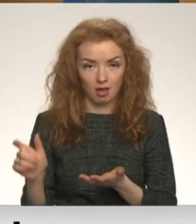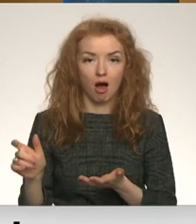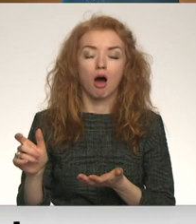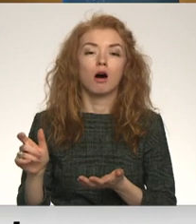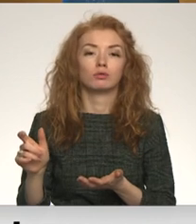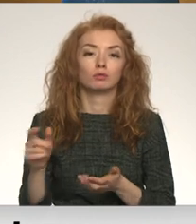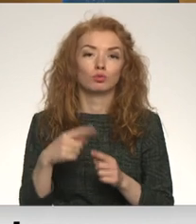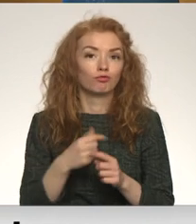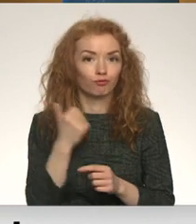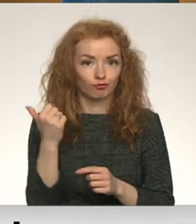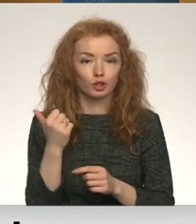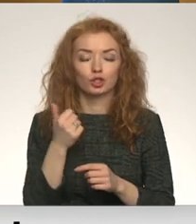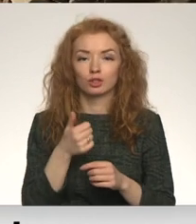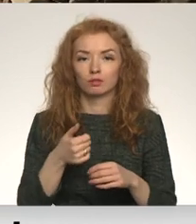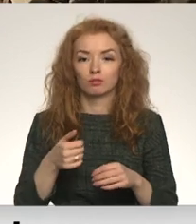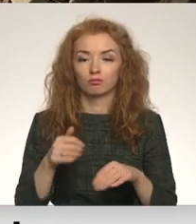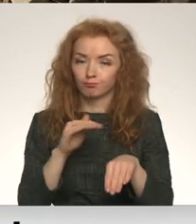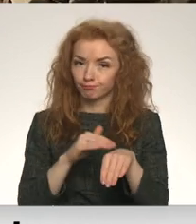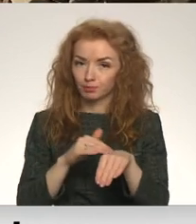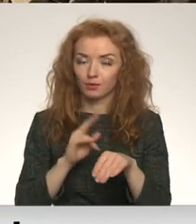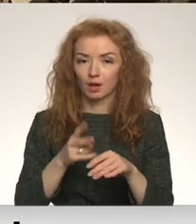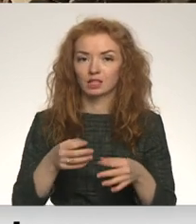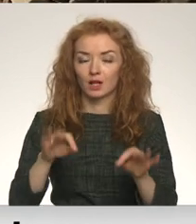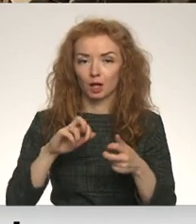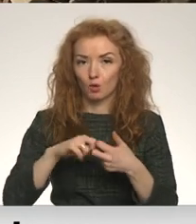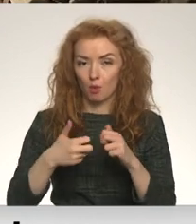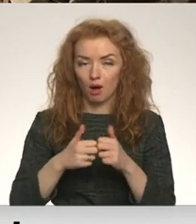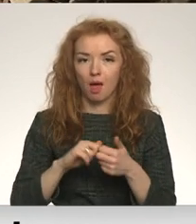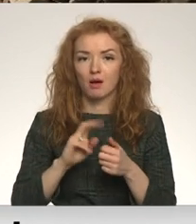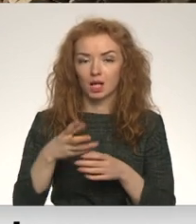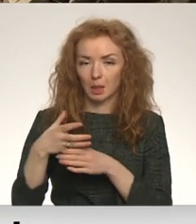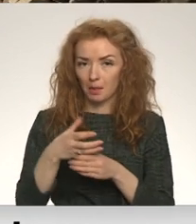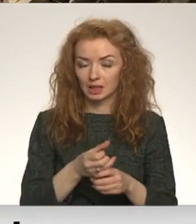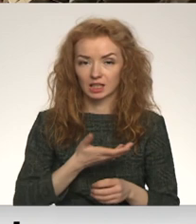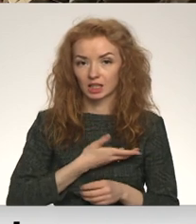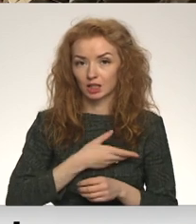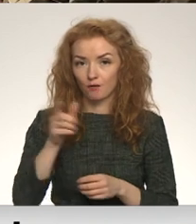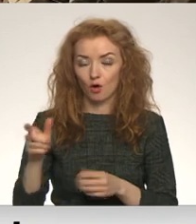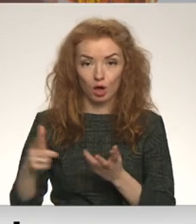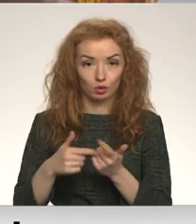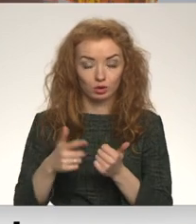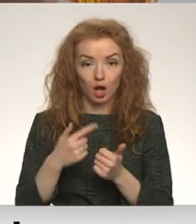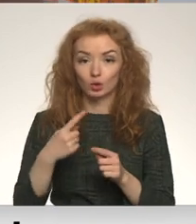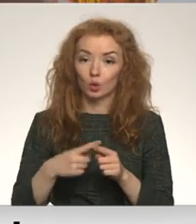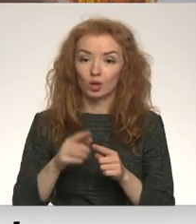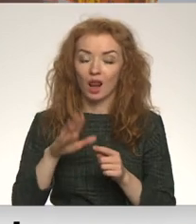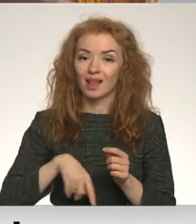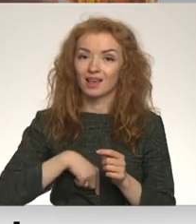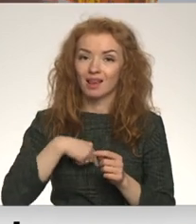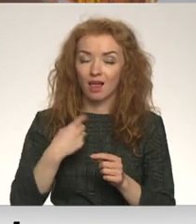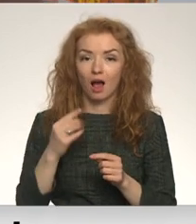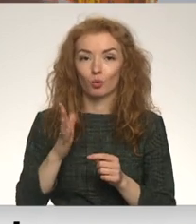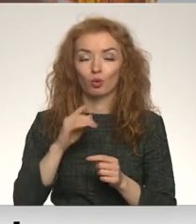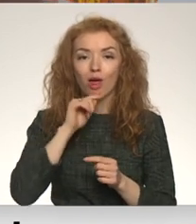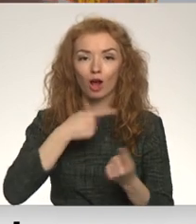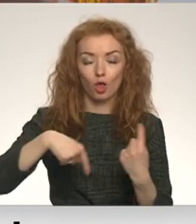Skormans. Viņš kā būtisku ekonomikas problēmu uzsvēra iedzīvotāju skaita samazināšanos. Lai iedzīvotāji pēc iespējas ilgāk būtu